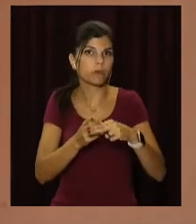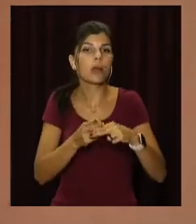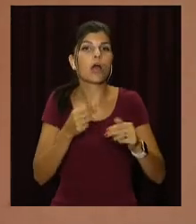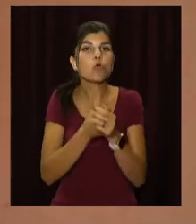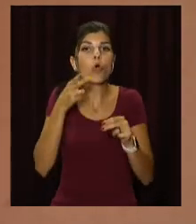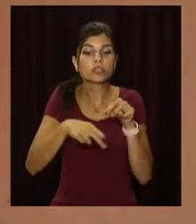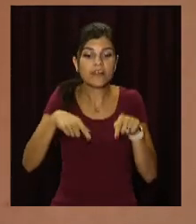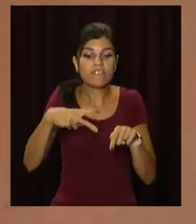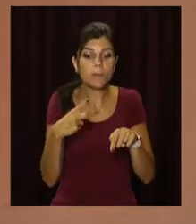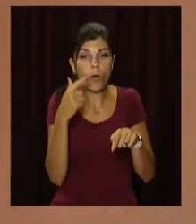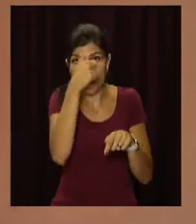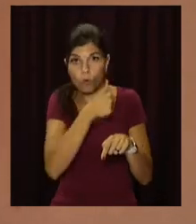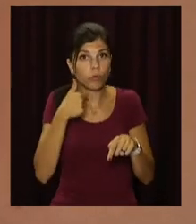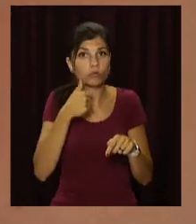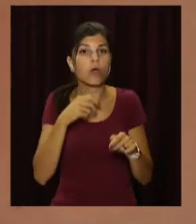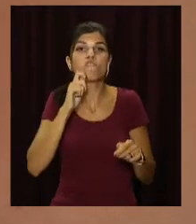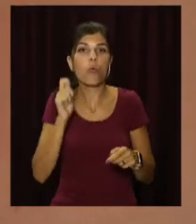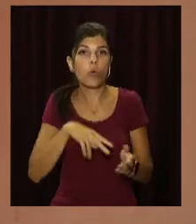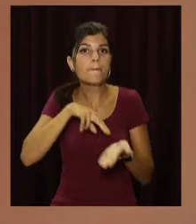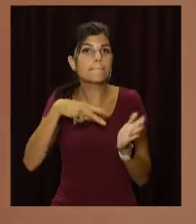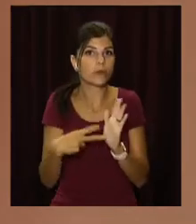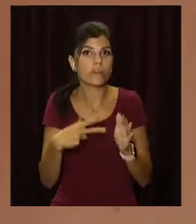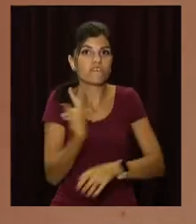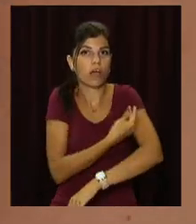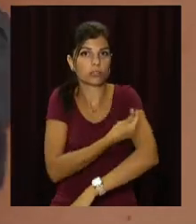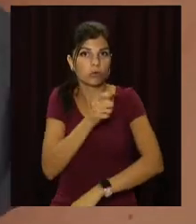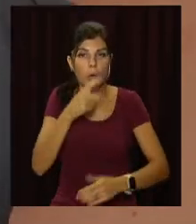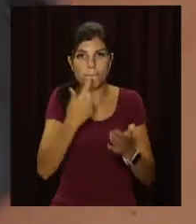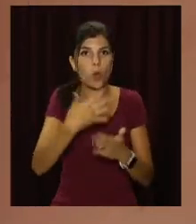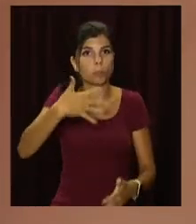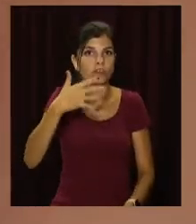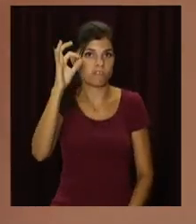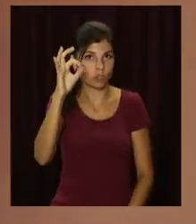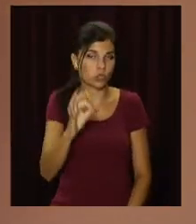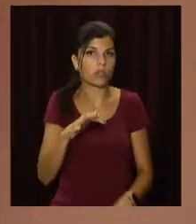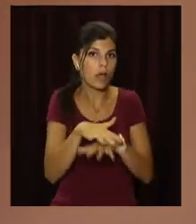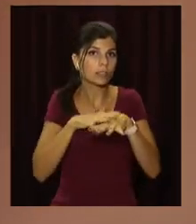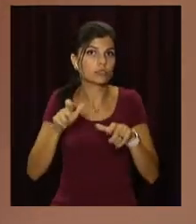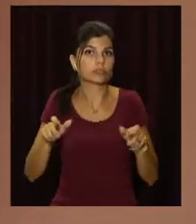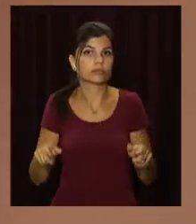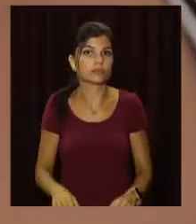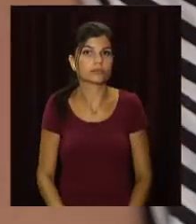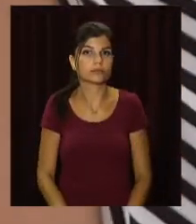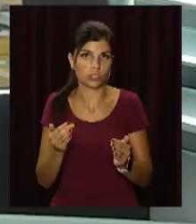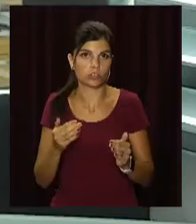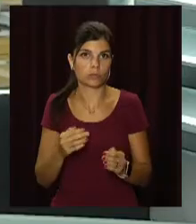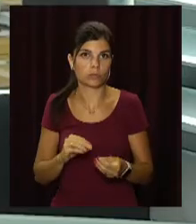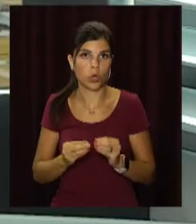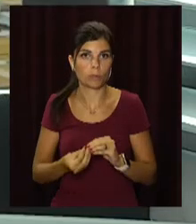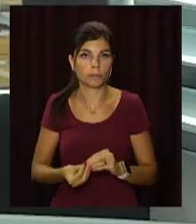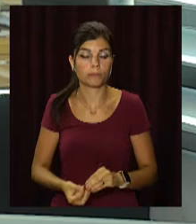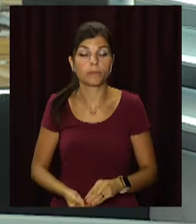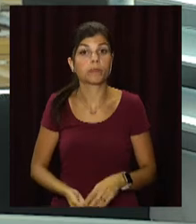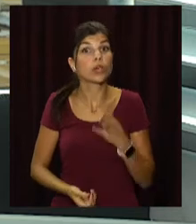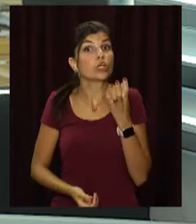кінця 2021 року в Україні планують вакцинувати понад 50% населення.